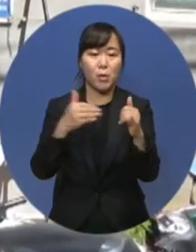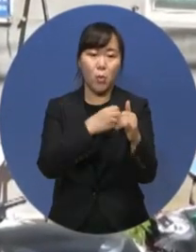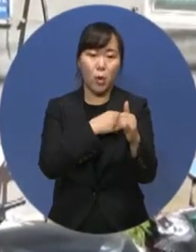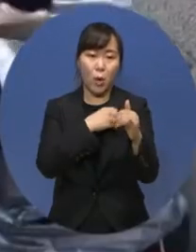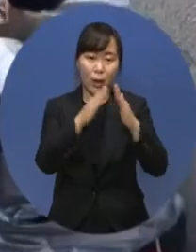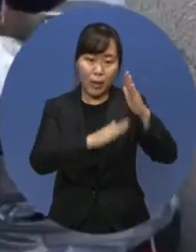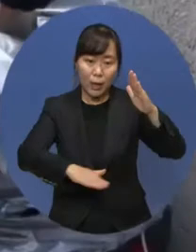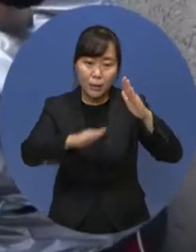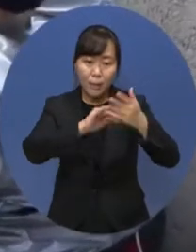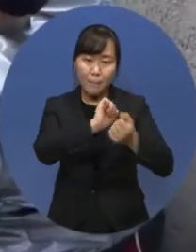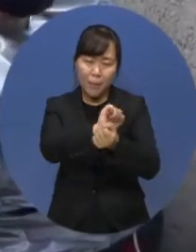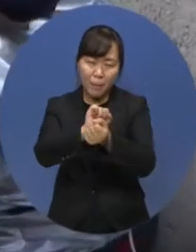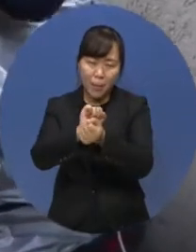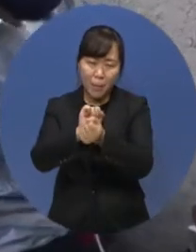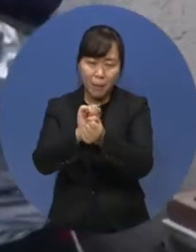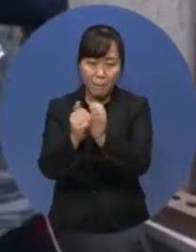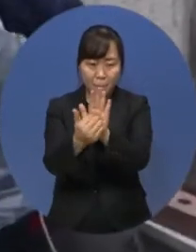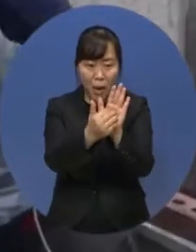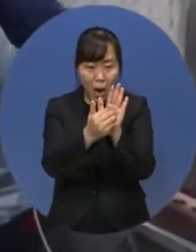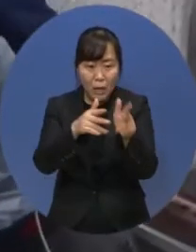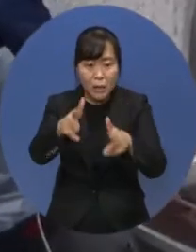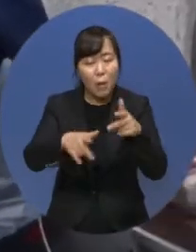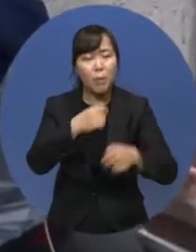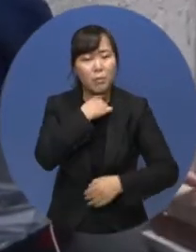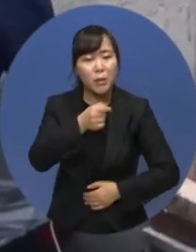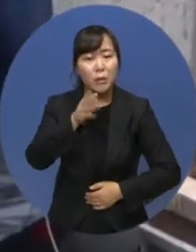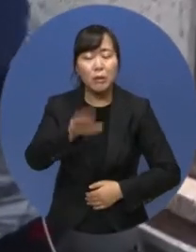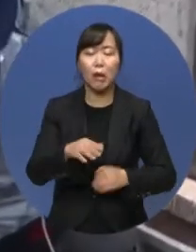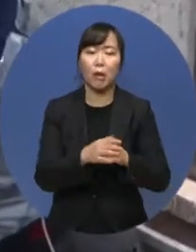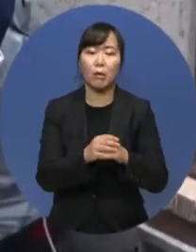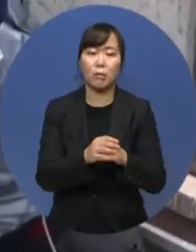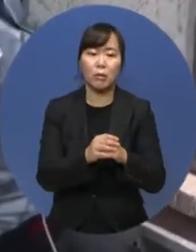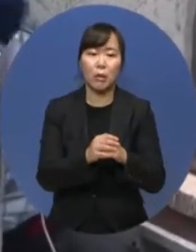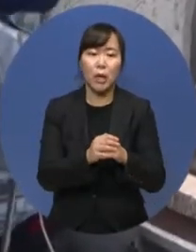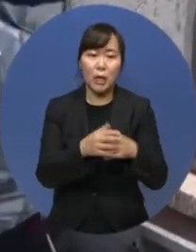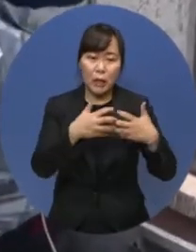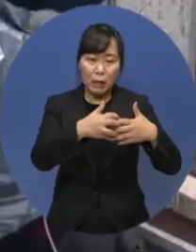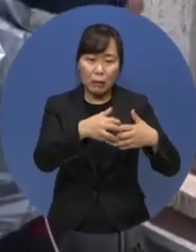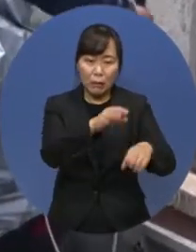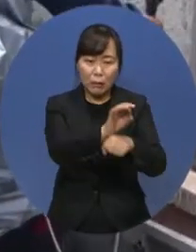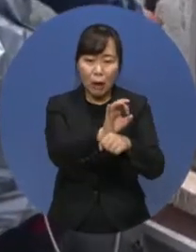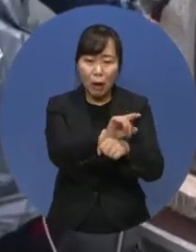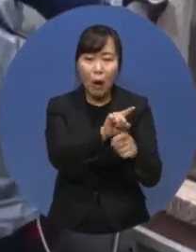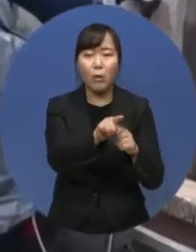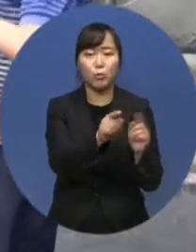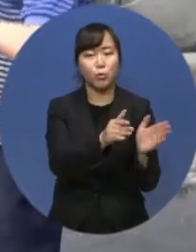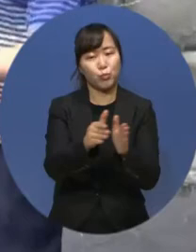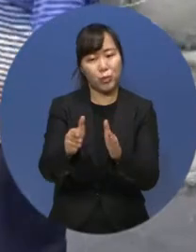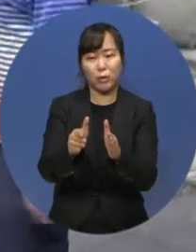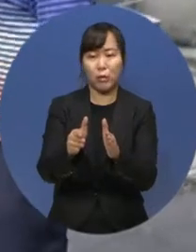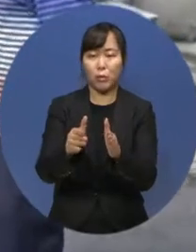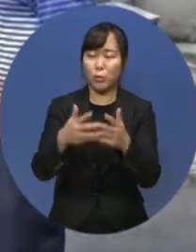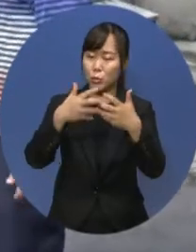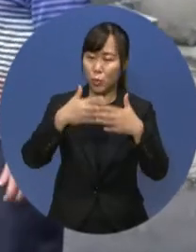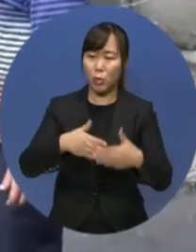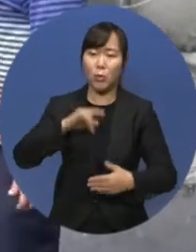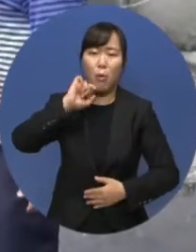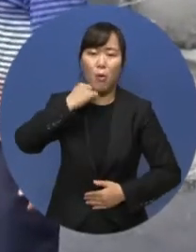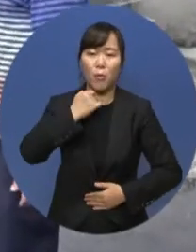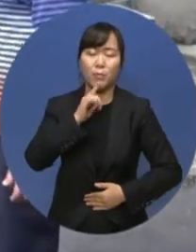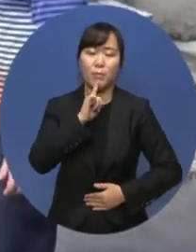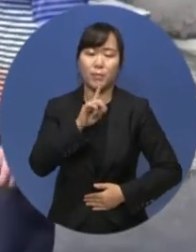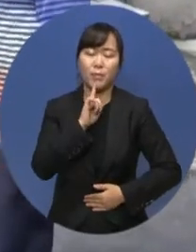과정에 방역사업을 전개하려고 해도 자체 장비 구입비를 마련해야 하는 조건으로 어려움이